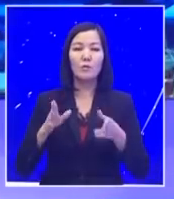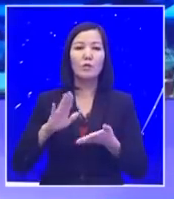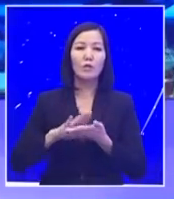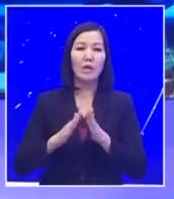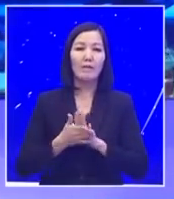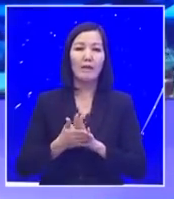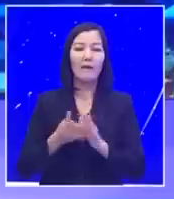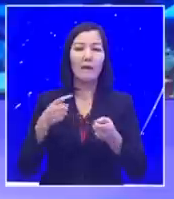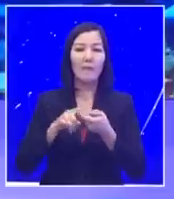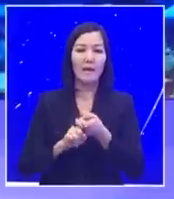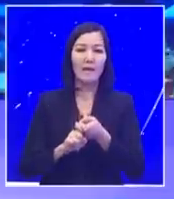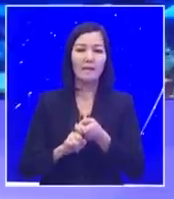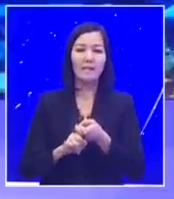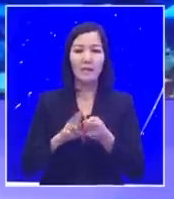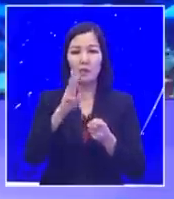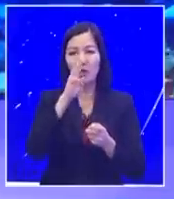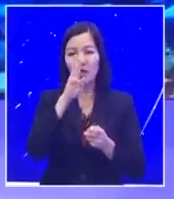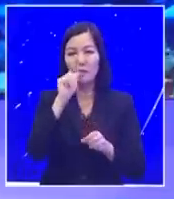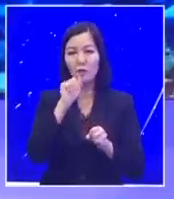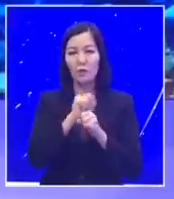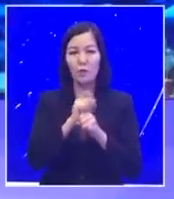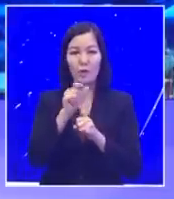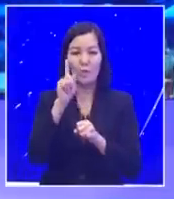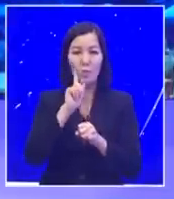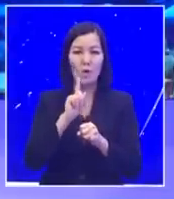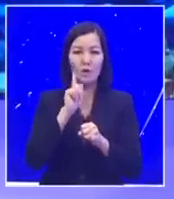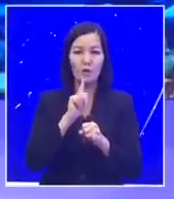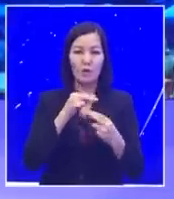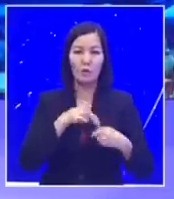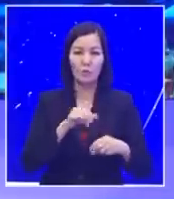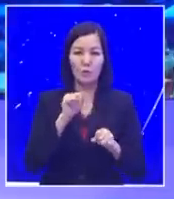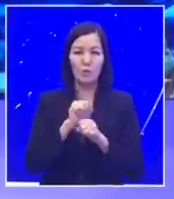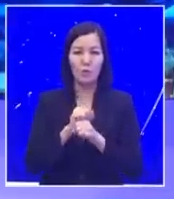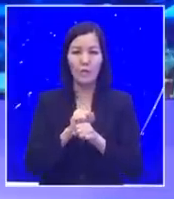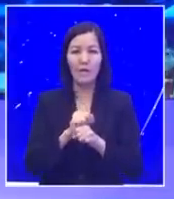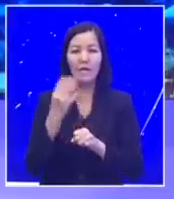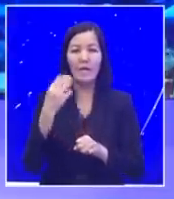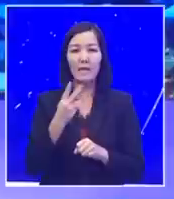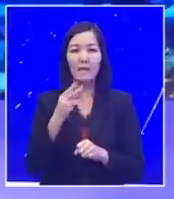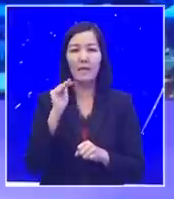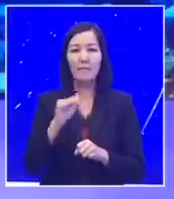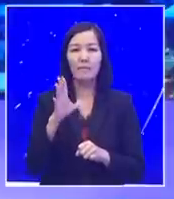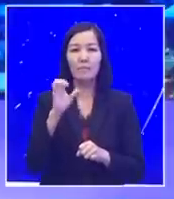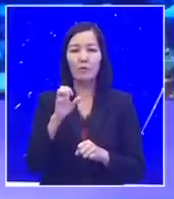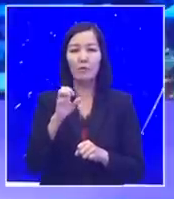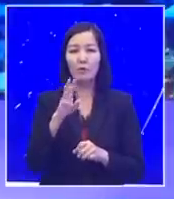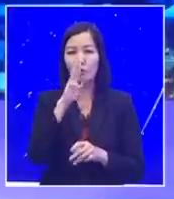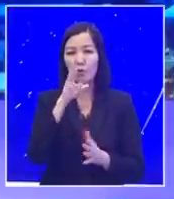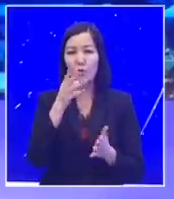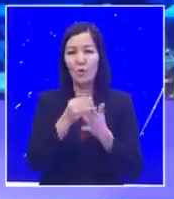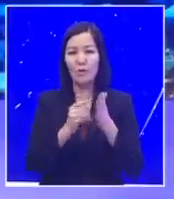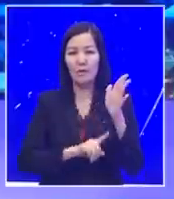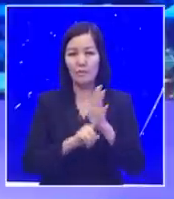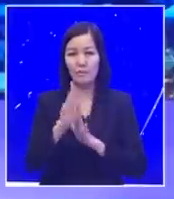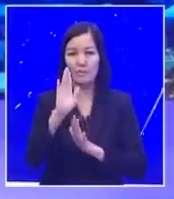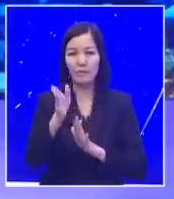Төтенше жағдай кезінде табысынан айырылған жетісулықтарға төменгі жалақы мөлшерінде, яғни 42 500 теңге жәрдемақы төлене бастады. Бүгінде